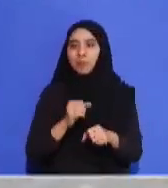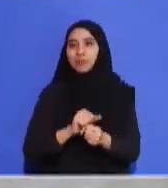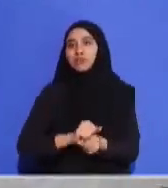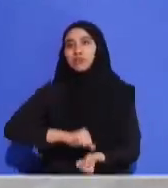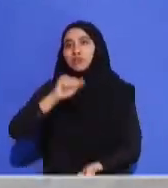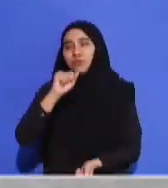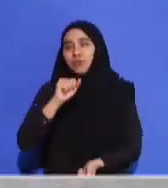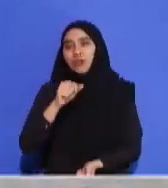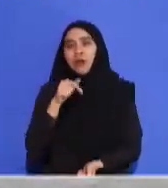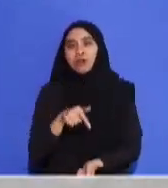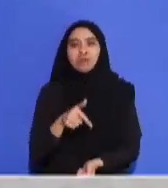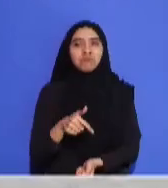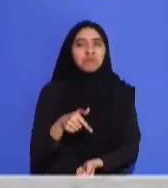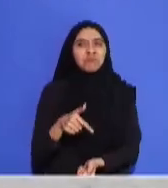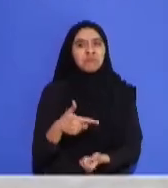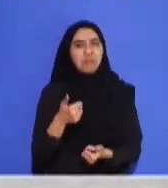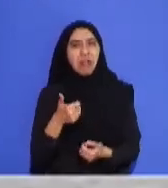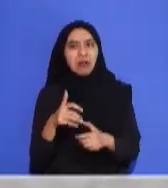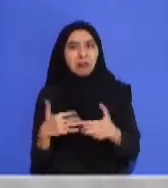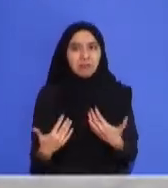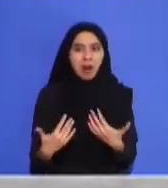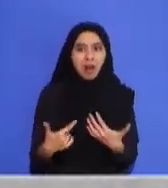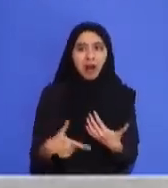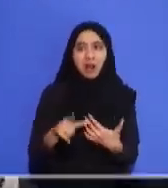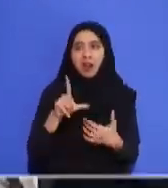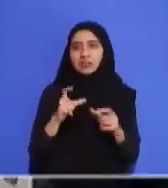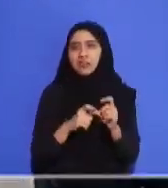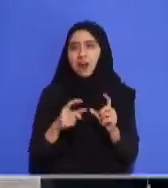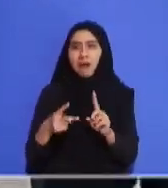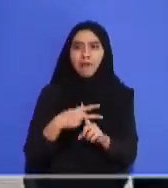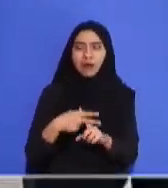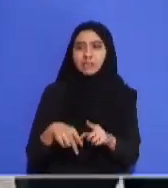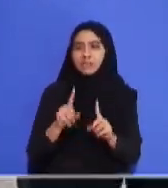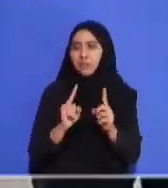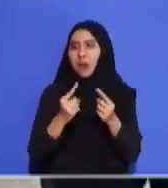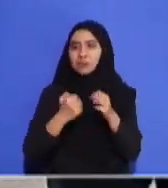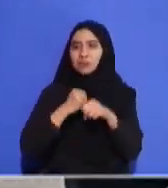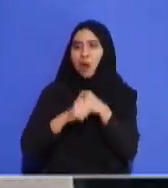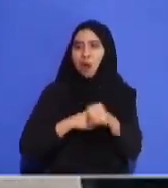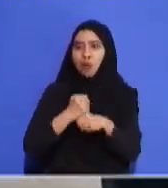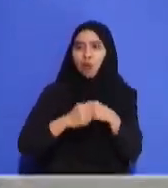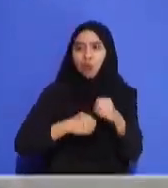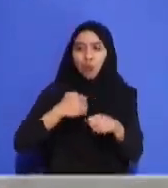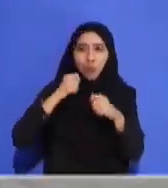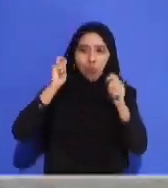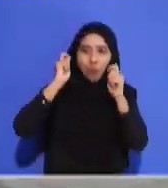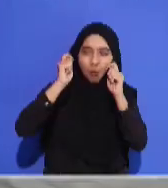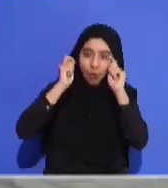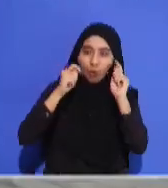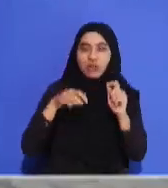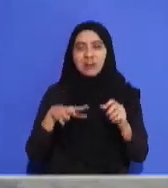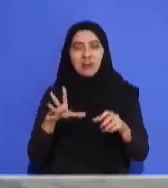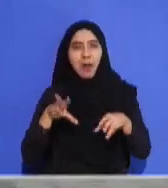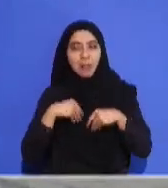sertifikatsi slf yang sudah diperjuangkan selama 11 tahun belum juga mendapatkan kepastian kami sudah bosan dengan